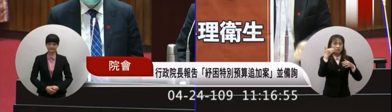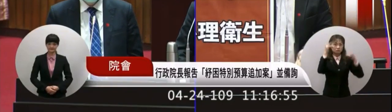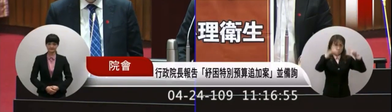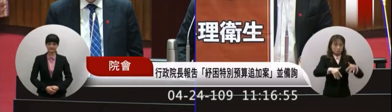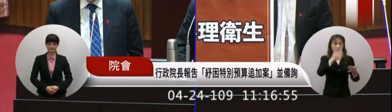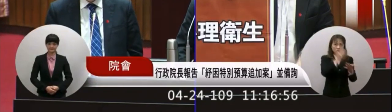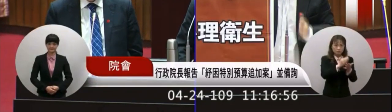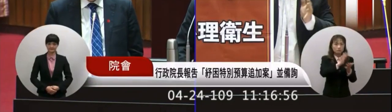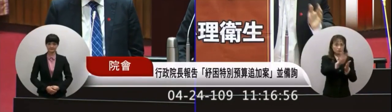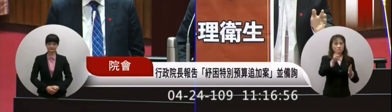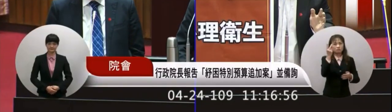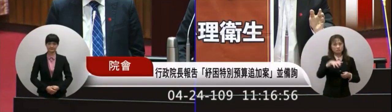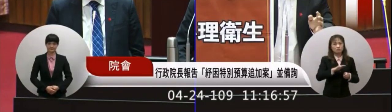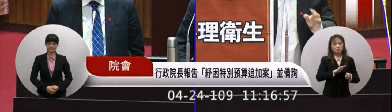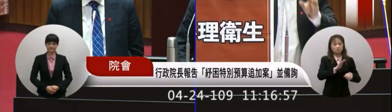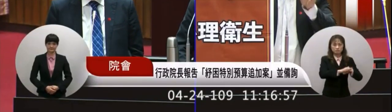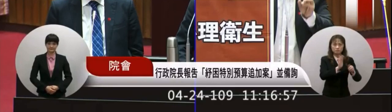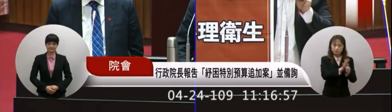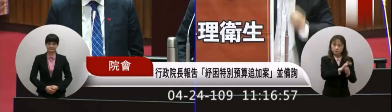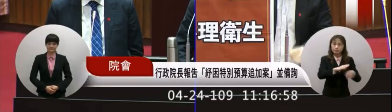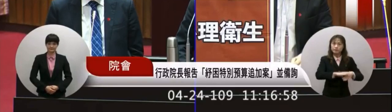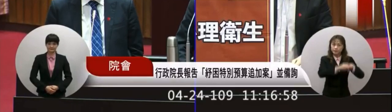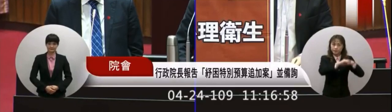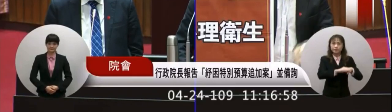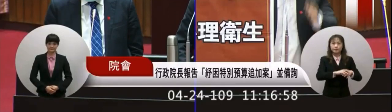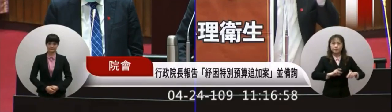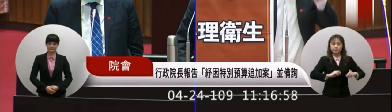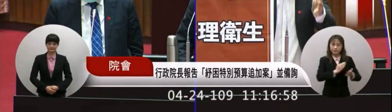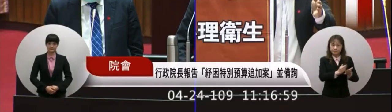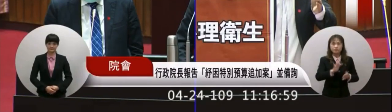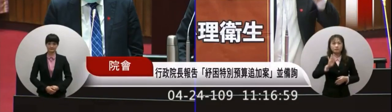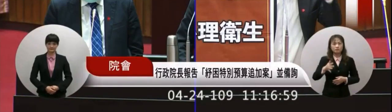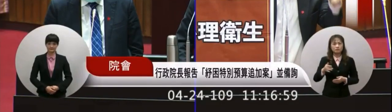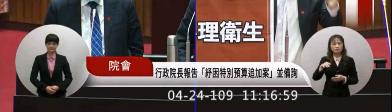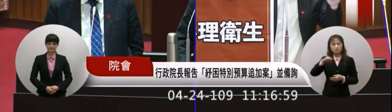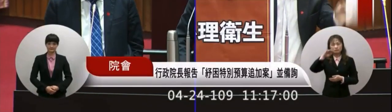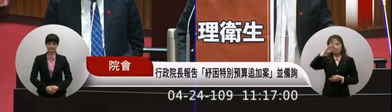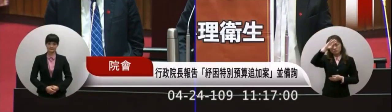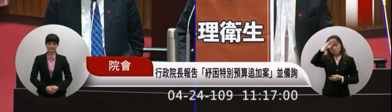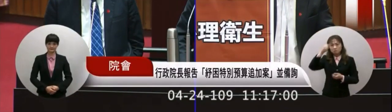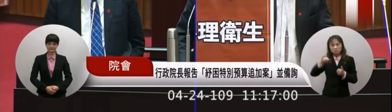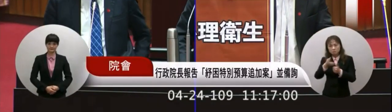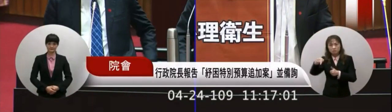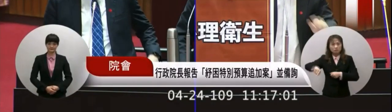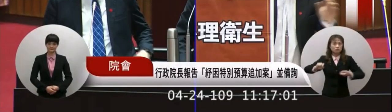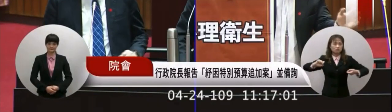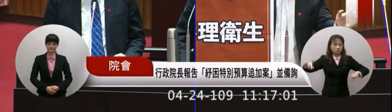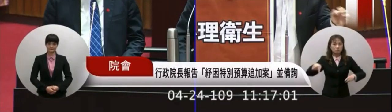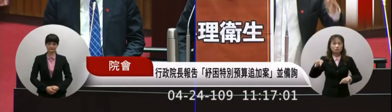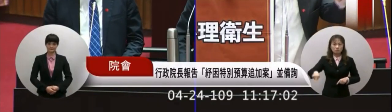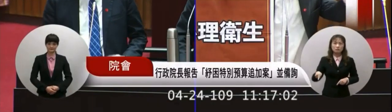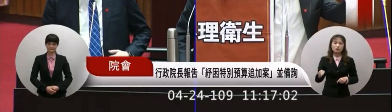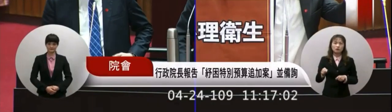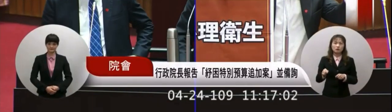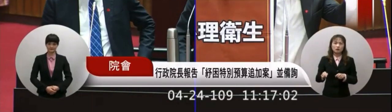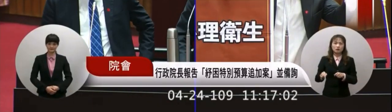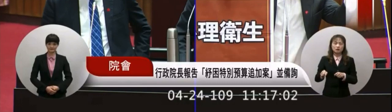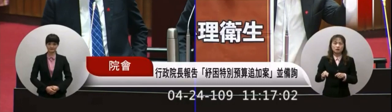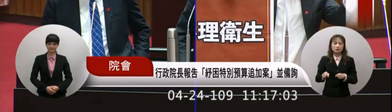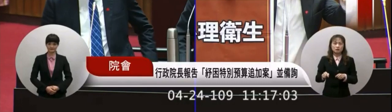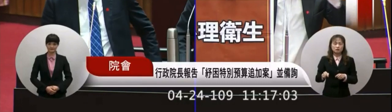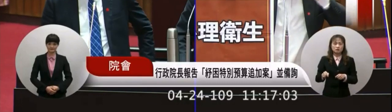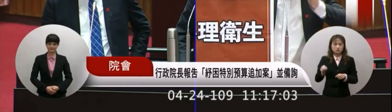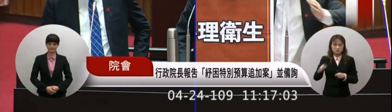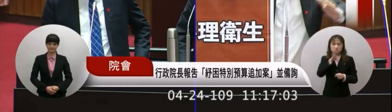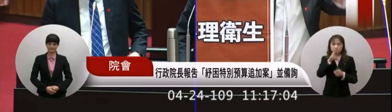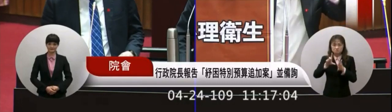灾的时阵，因为已经无咧落雨啊，就会当处理。但生物的灾难无同款，伊是哪救灾啊？灾难也同款一直咧发生，所以伊是一个长